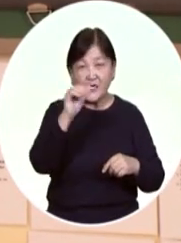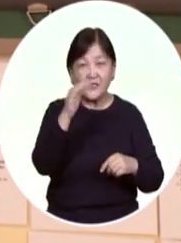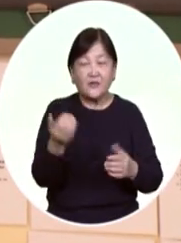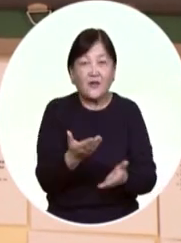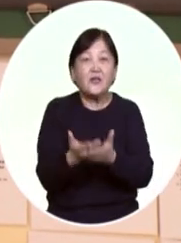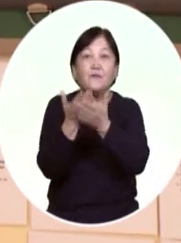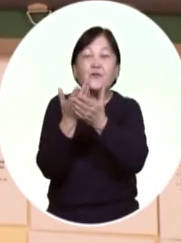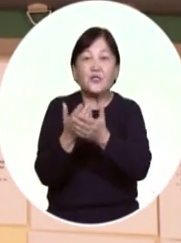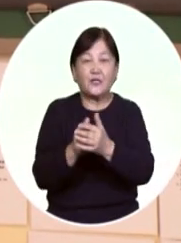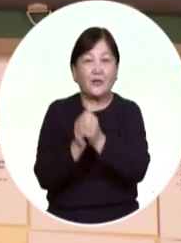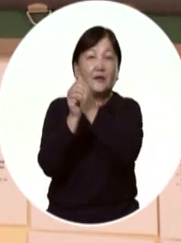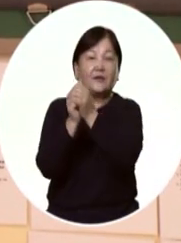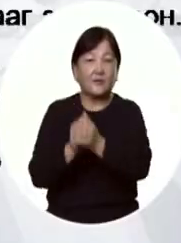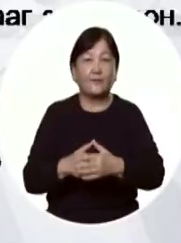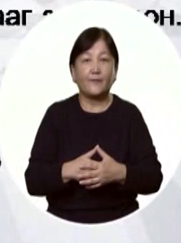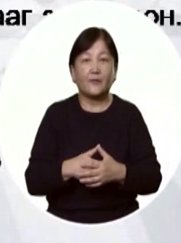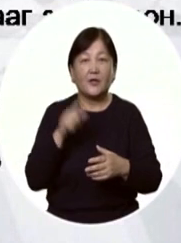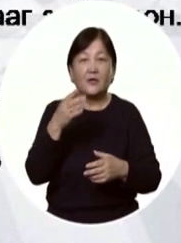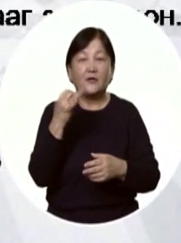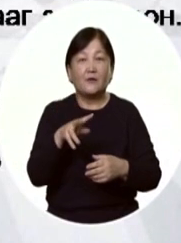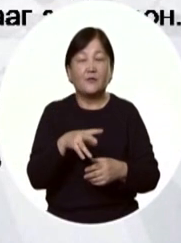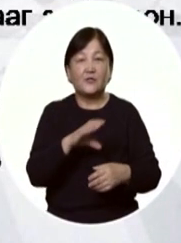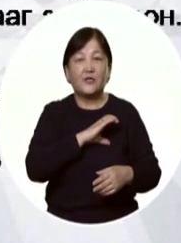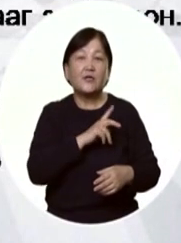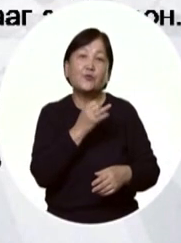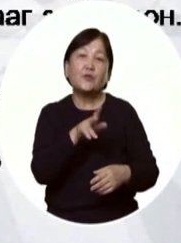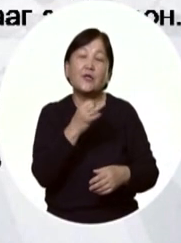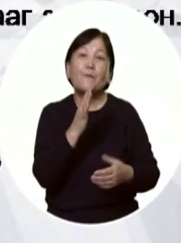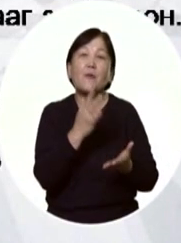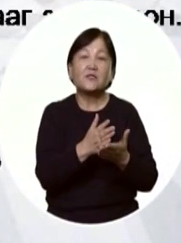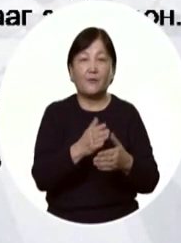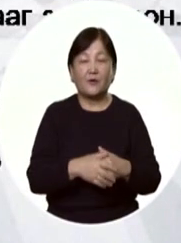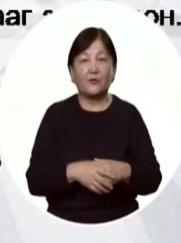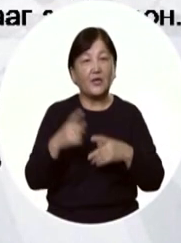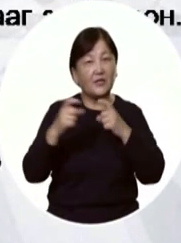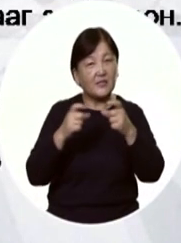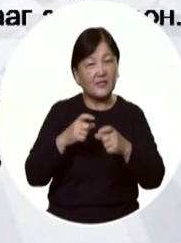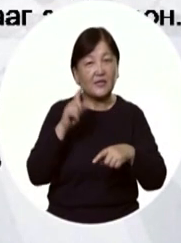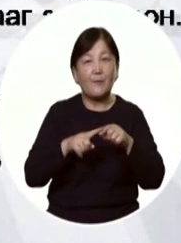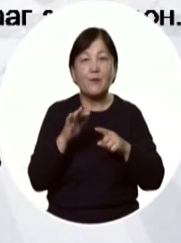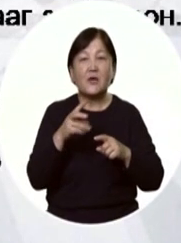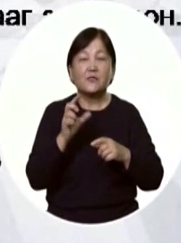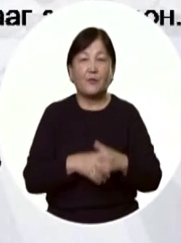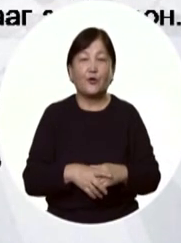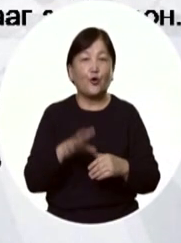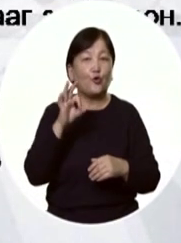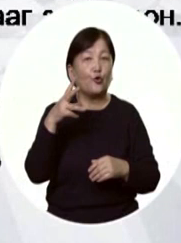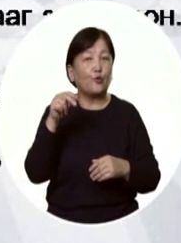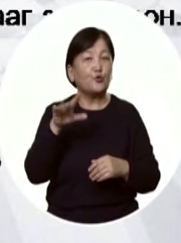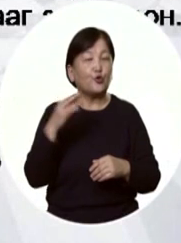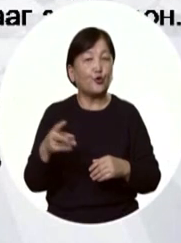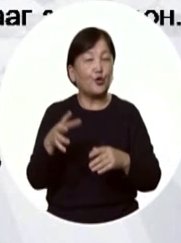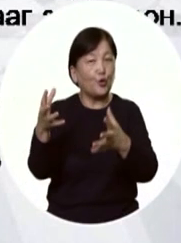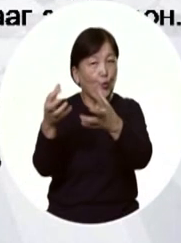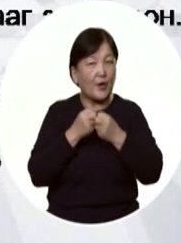дэмжинэ. Одоо ийм сэтгэл зүйтэй байсан байж таарна. За, эдийн засгийн салбарт байсан байх нь. Өмч хөрөнгийг нь хураасан,